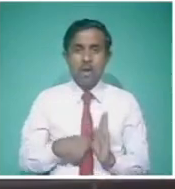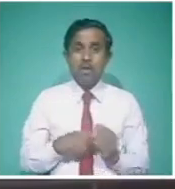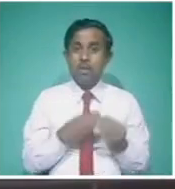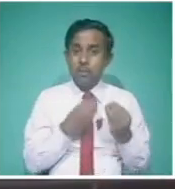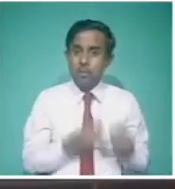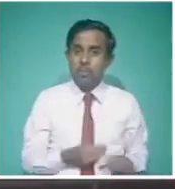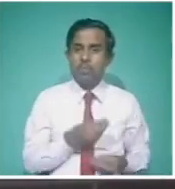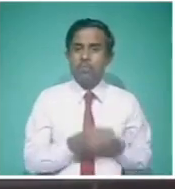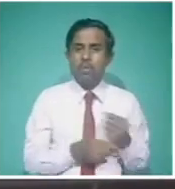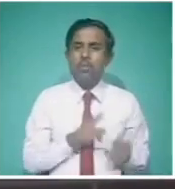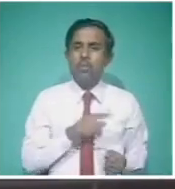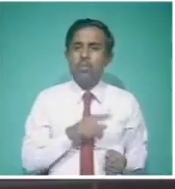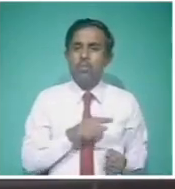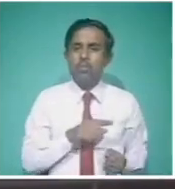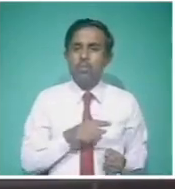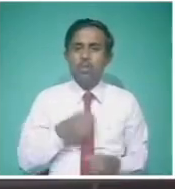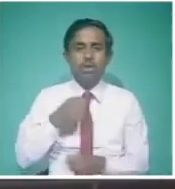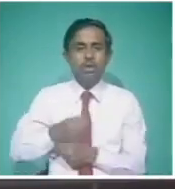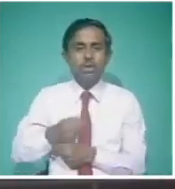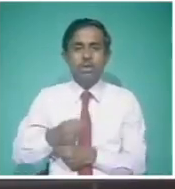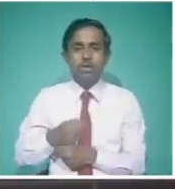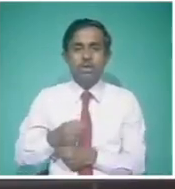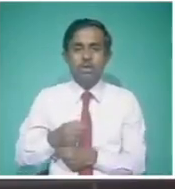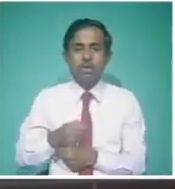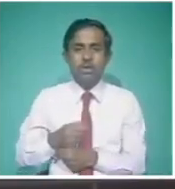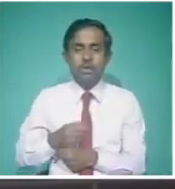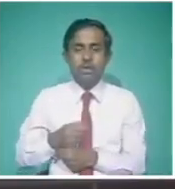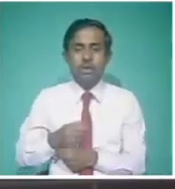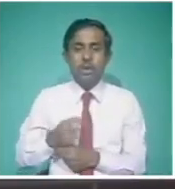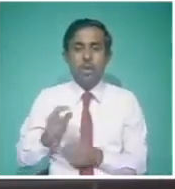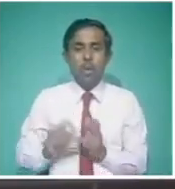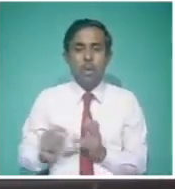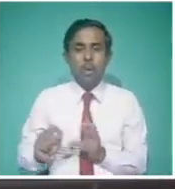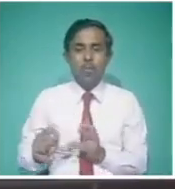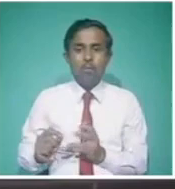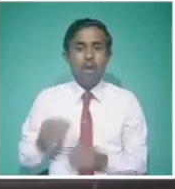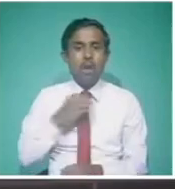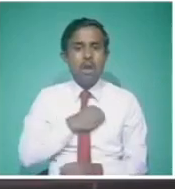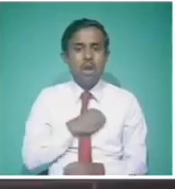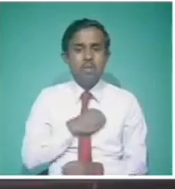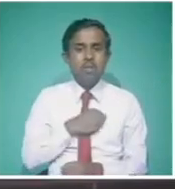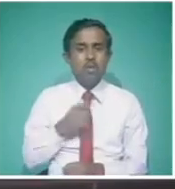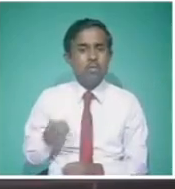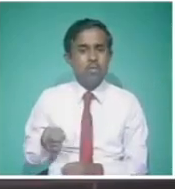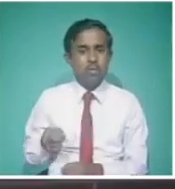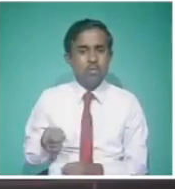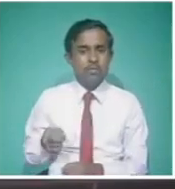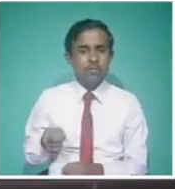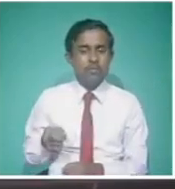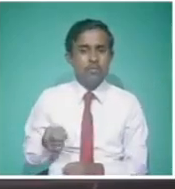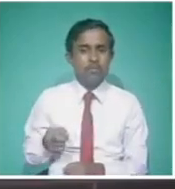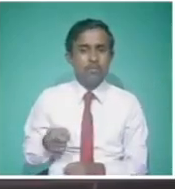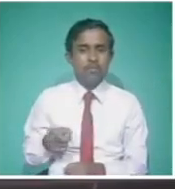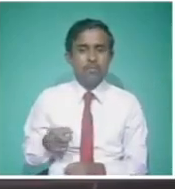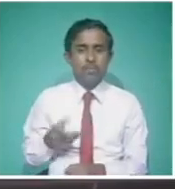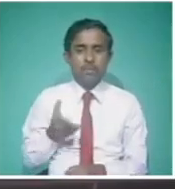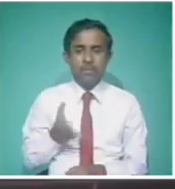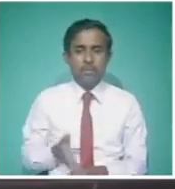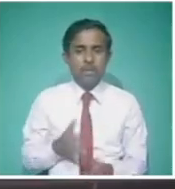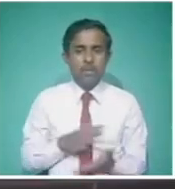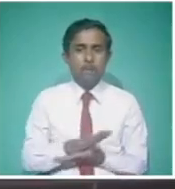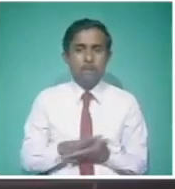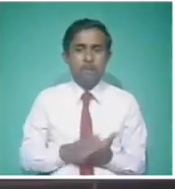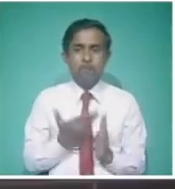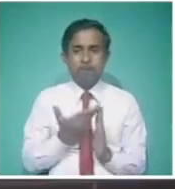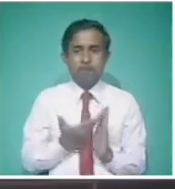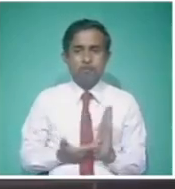ලබන ආයතන මොනවද? රජයේ ආයතන උනත් ඒ ලාභ ලබන ආයතන මොකද? මොනවද කියලා. දැන් මෙතනදී ඉතා